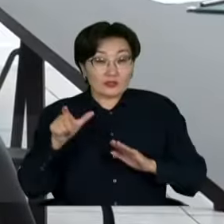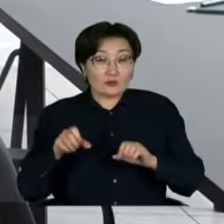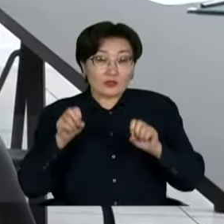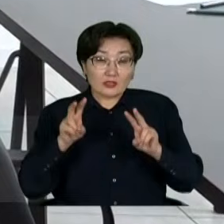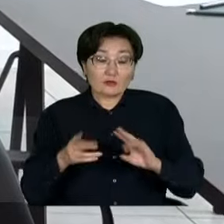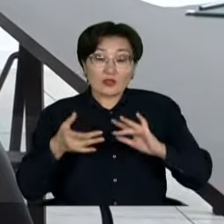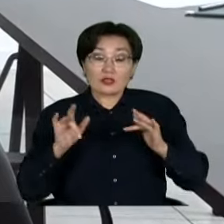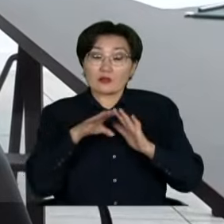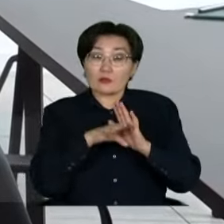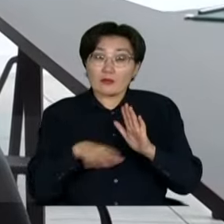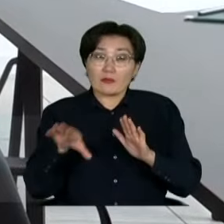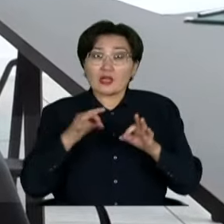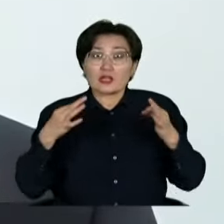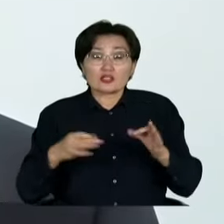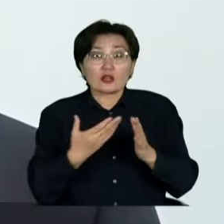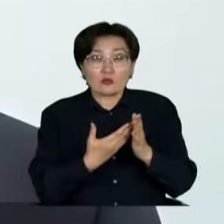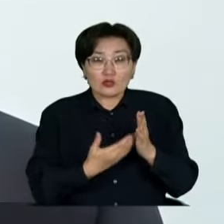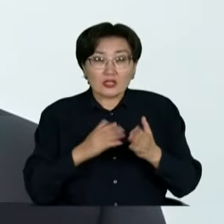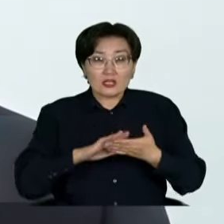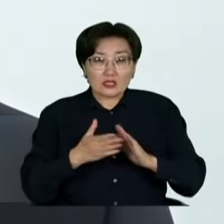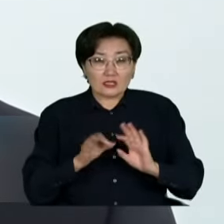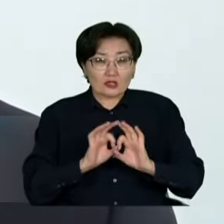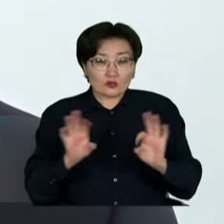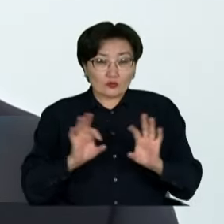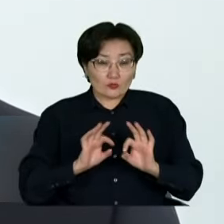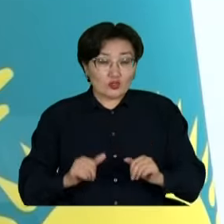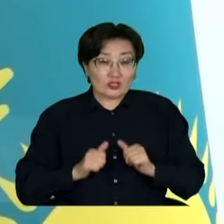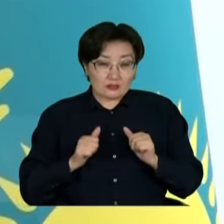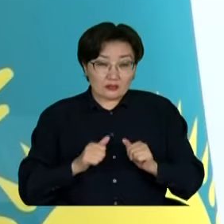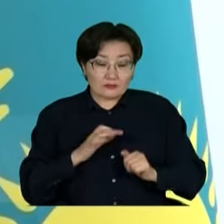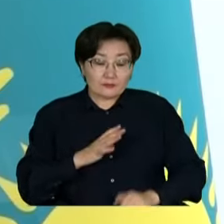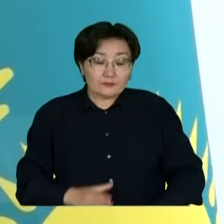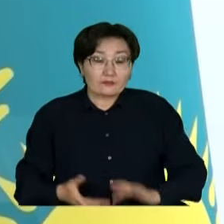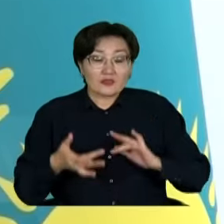арнайы сайтта бәрі ашық көрсетілді деп жағдайды түсіндіріп беруге тырысты.